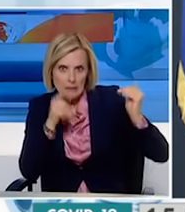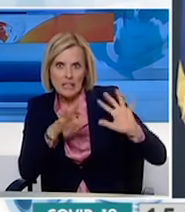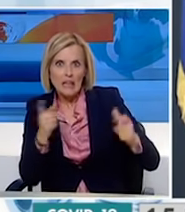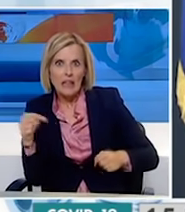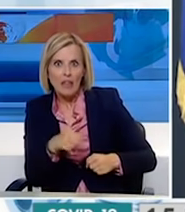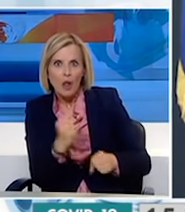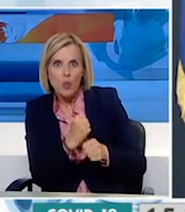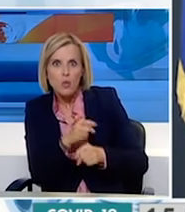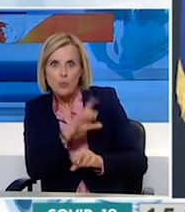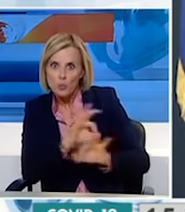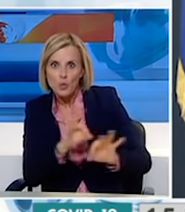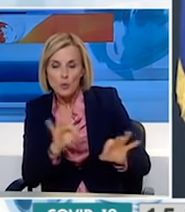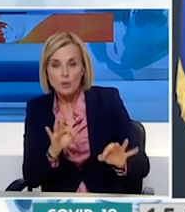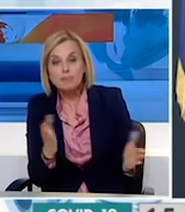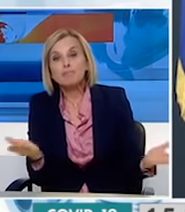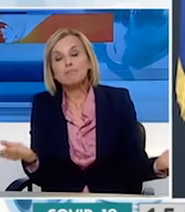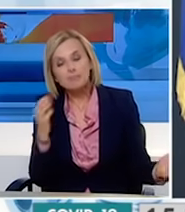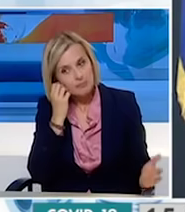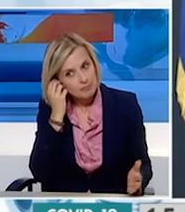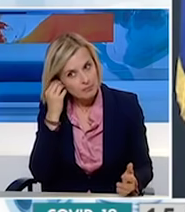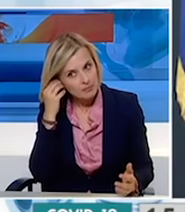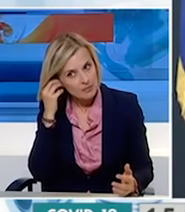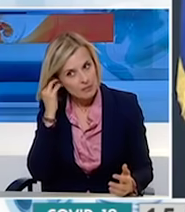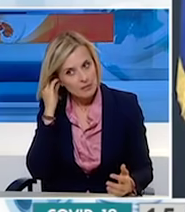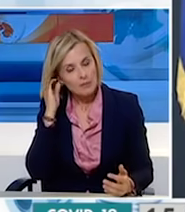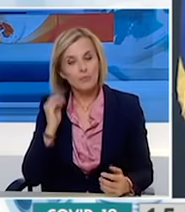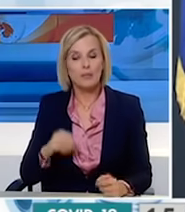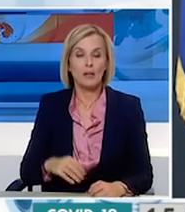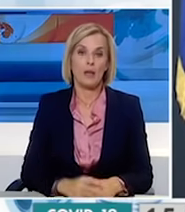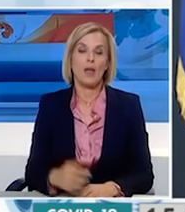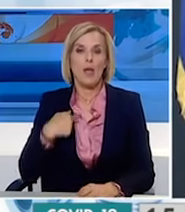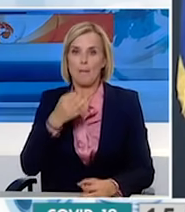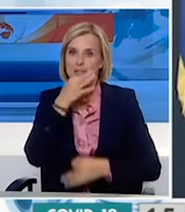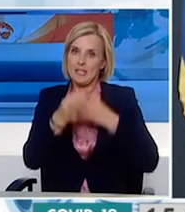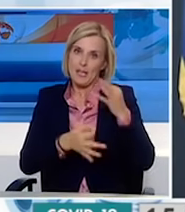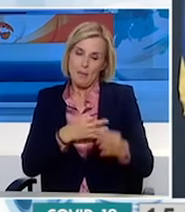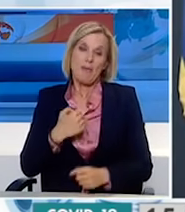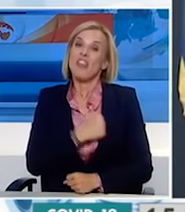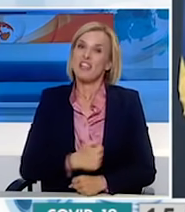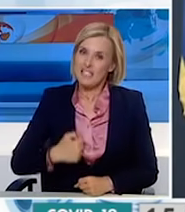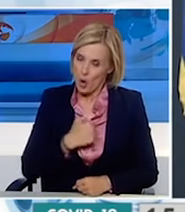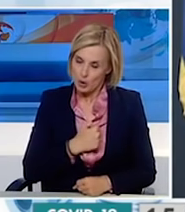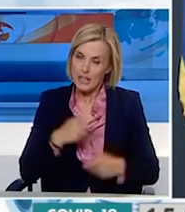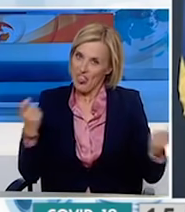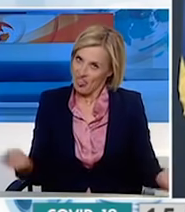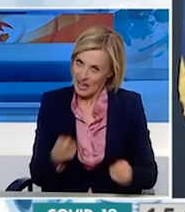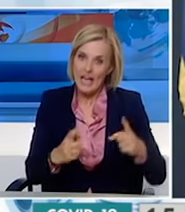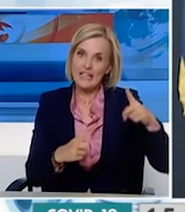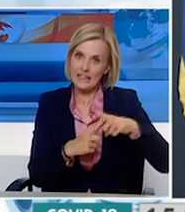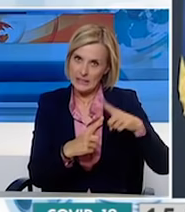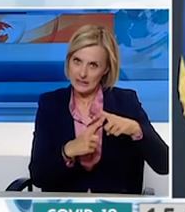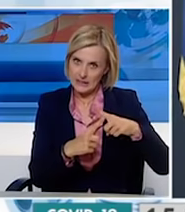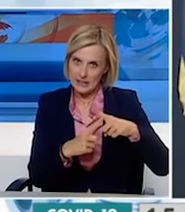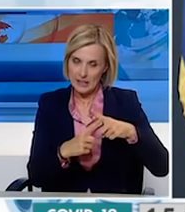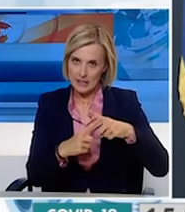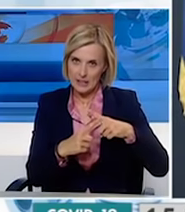Για το επιστημονικό, και αν θέλει ο Υπουργός να προσθέσει κάτι για το πρακτικό. Το επιστημονικό, είπαμε, κανένα τεστ δεν σε εξασφαλίζει 100%, γιατί σου